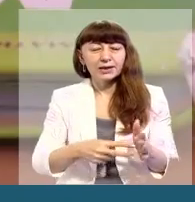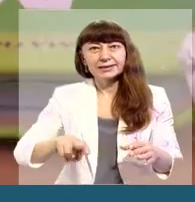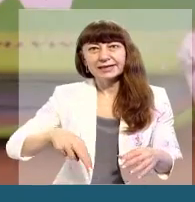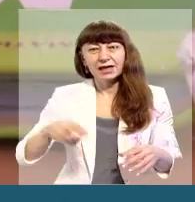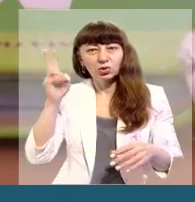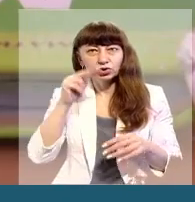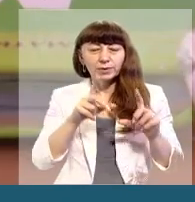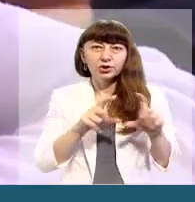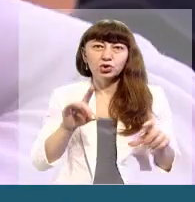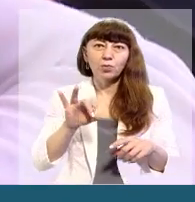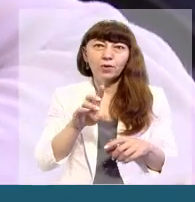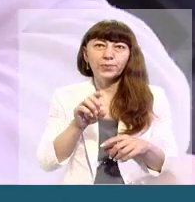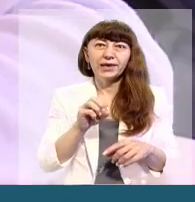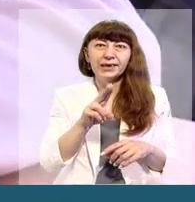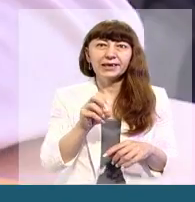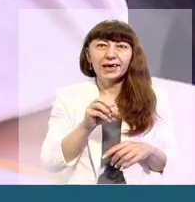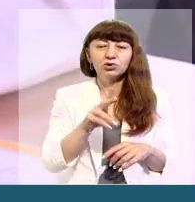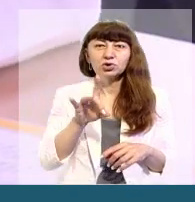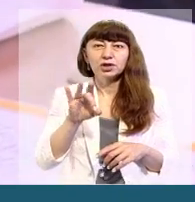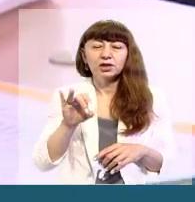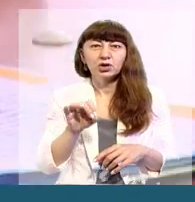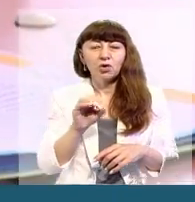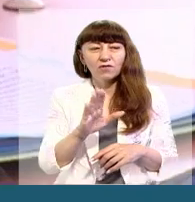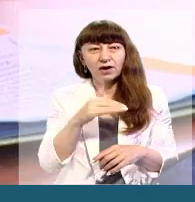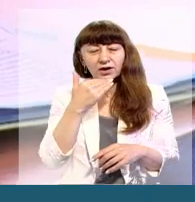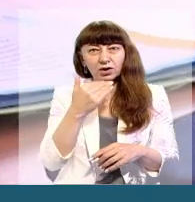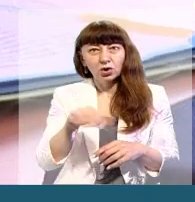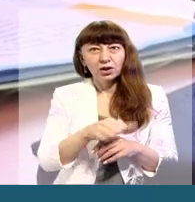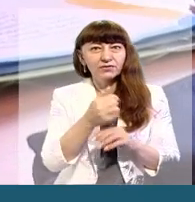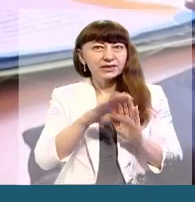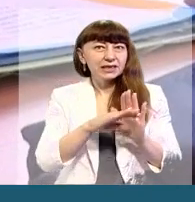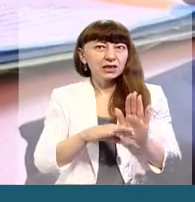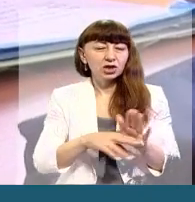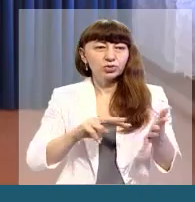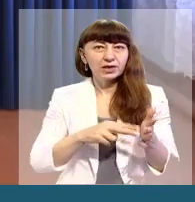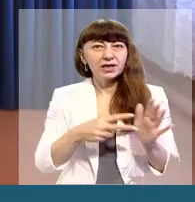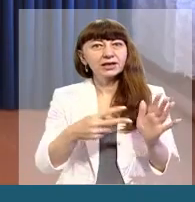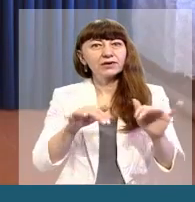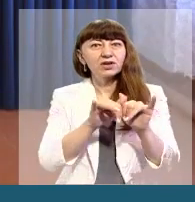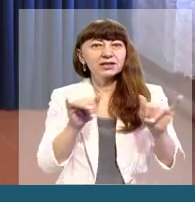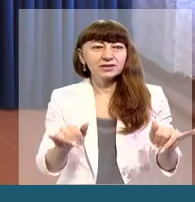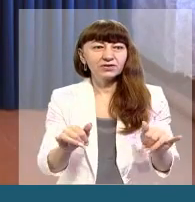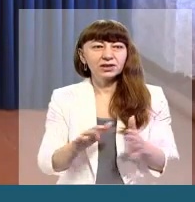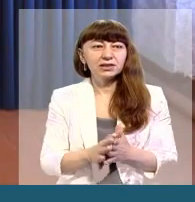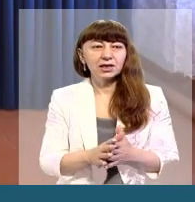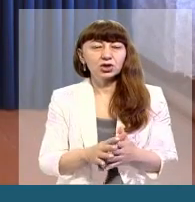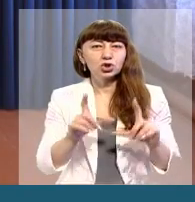учебного заведения Жумабеке Нурсиитов отмечает, что главная задача проекта – развитие и активизация школ.